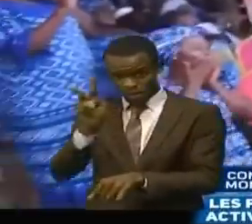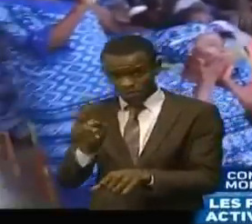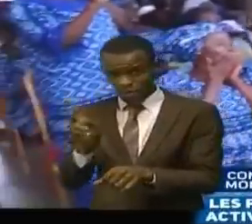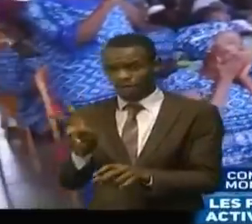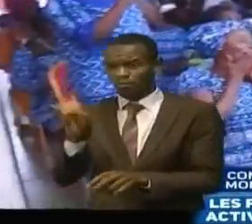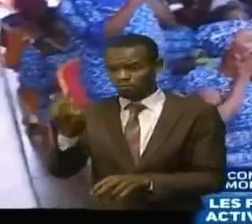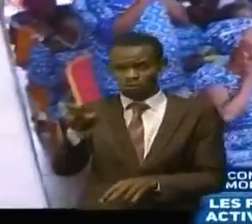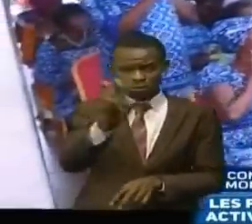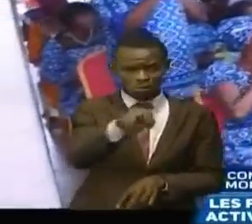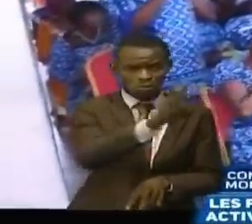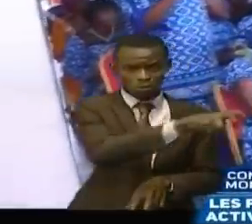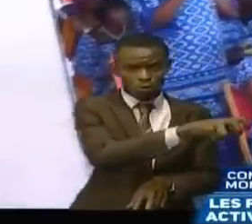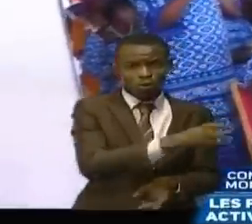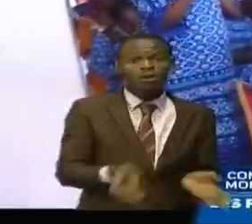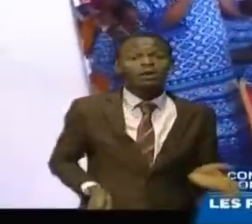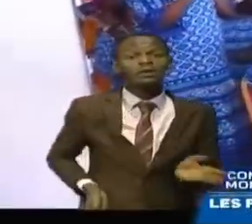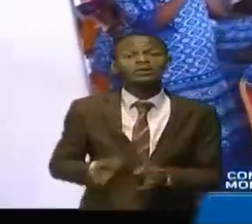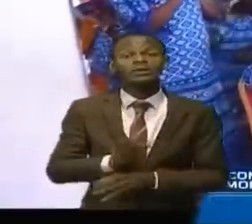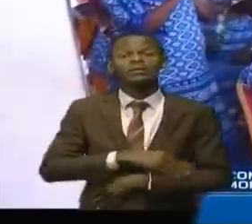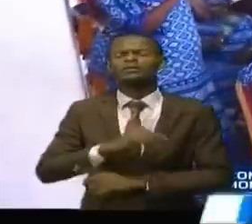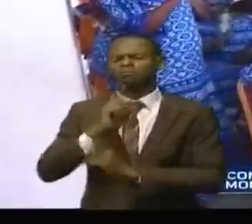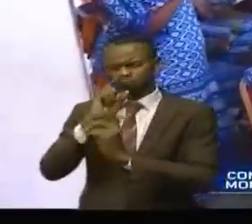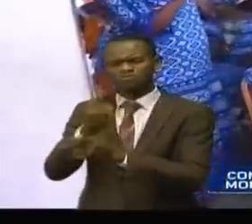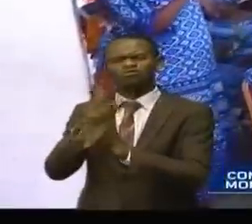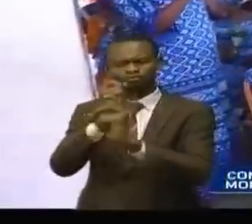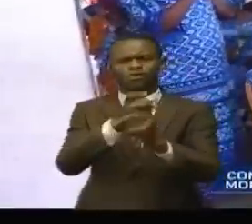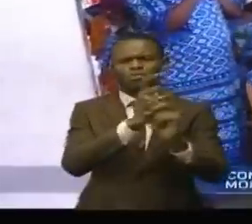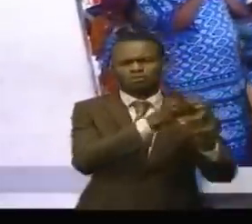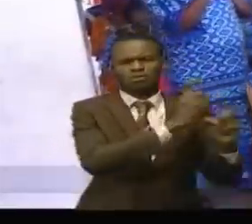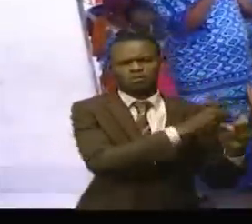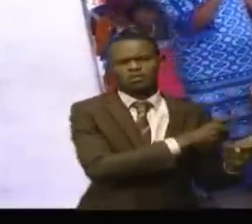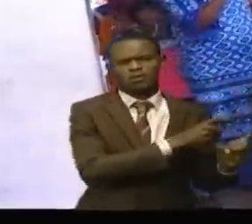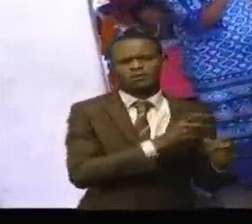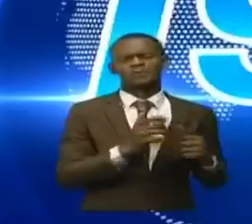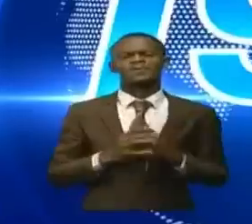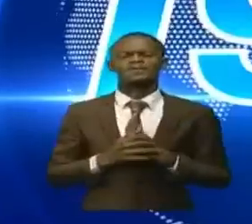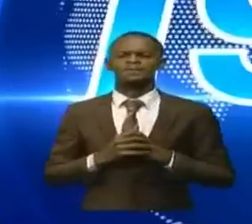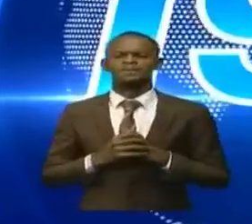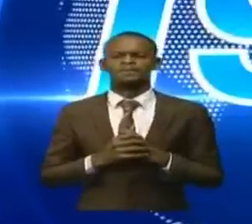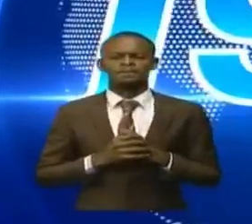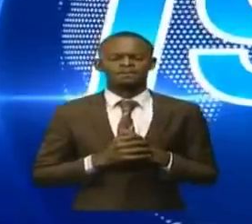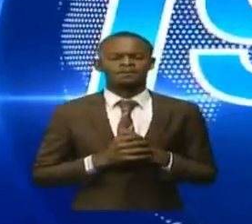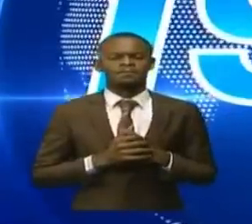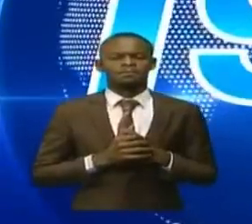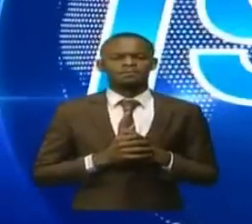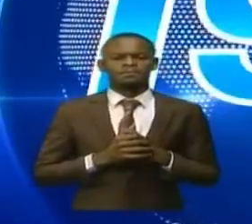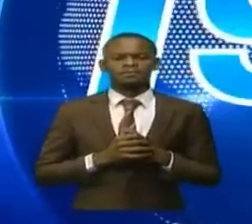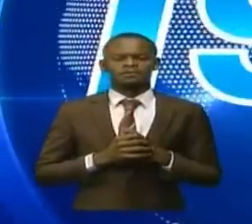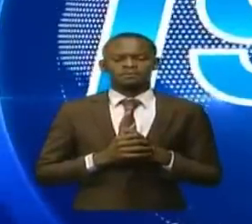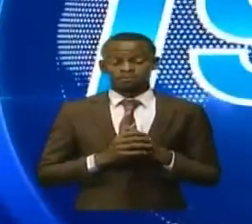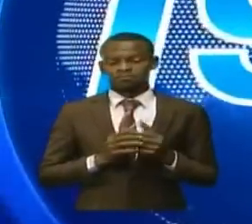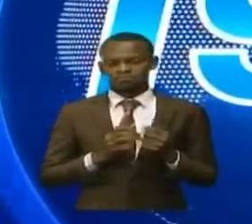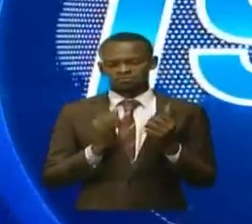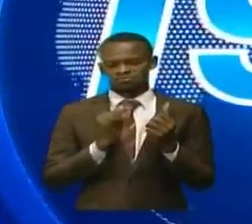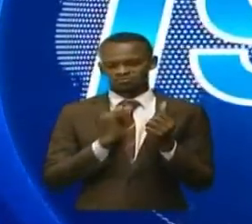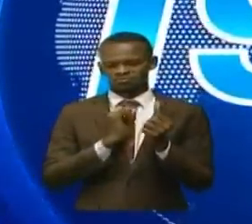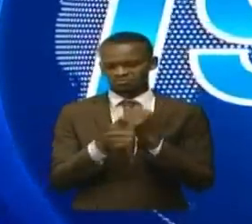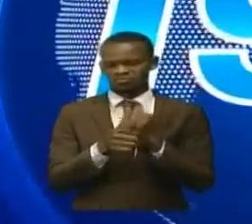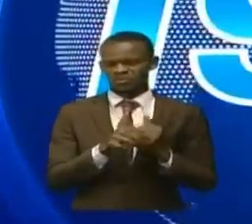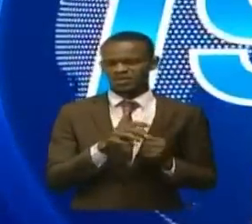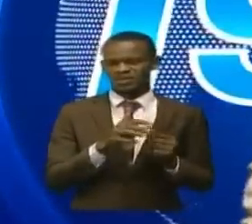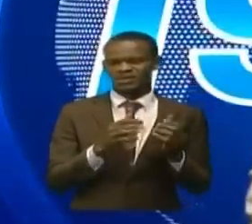à toutes les femmes présentes à ces différentes manifestations. On change de chapitre.